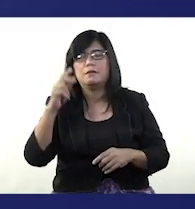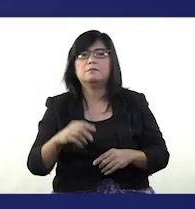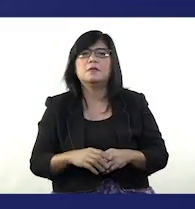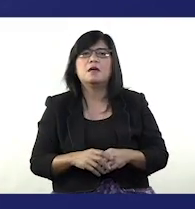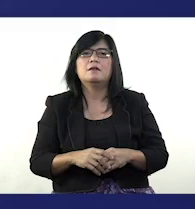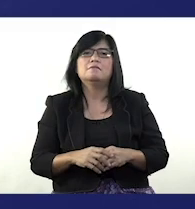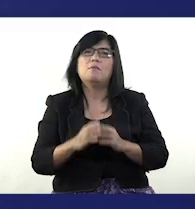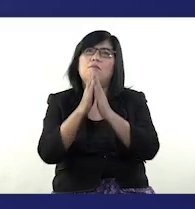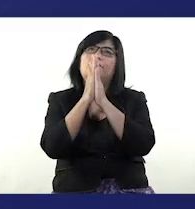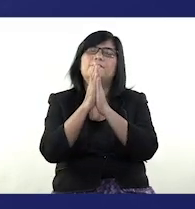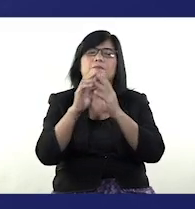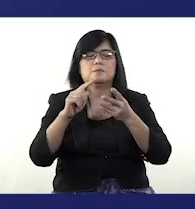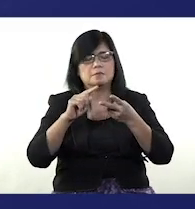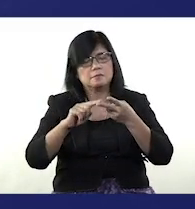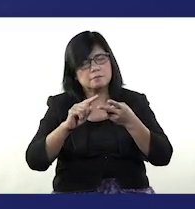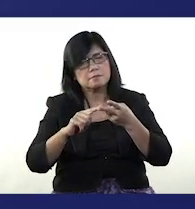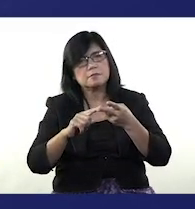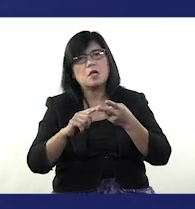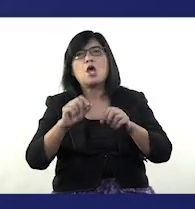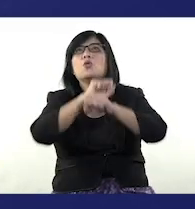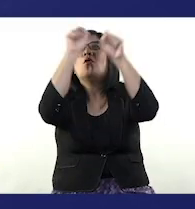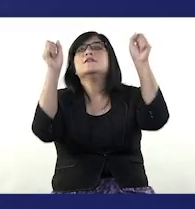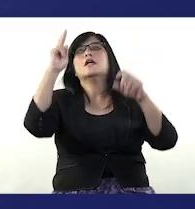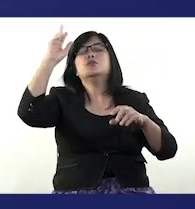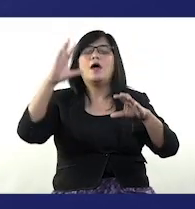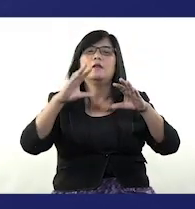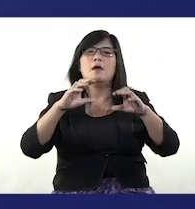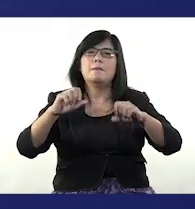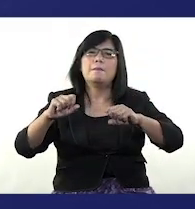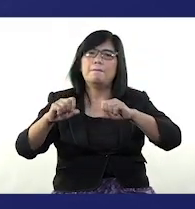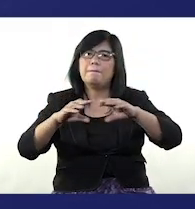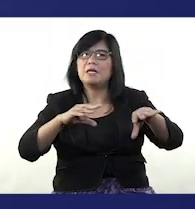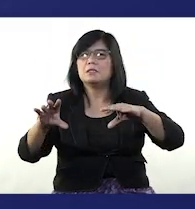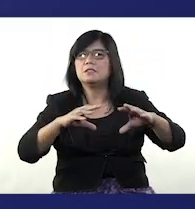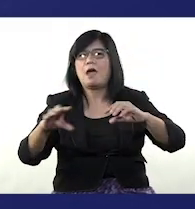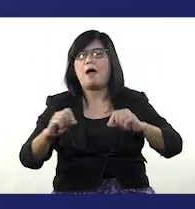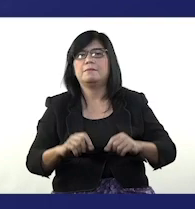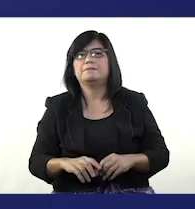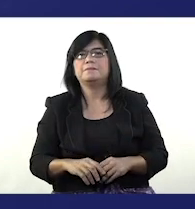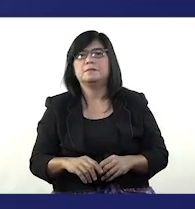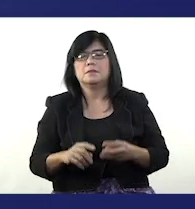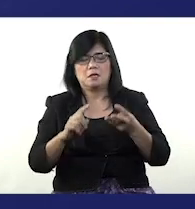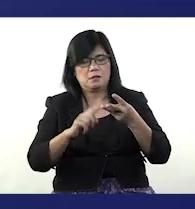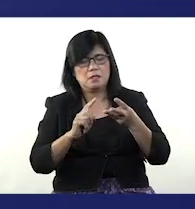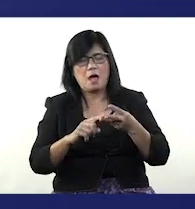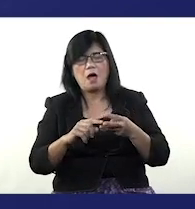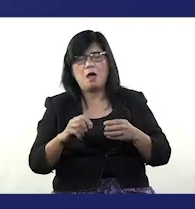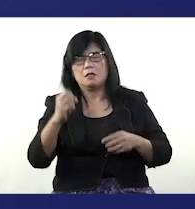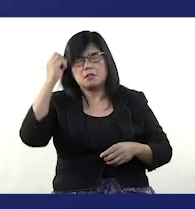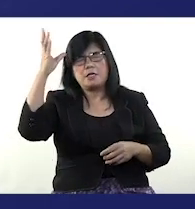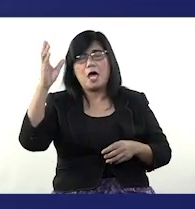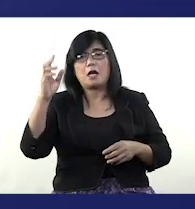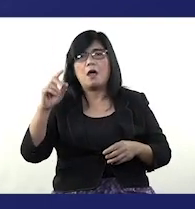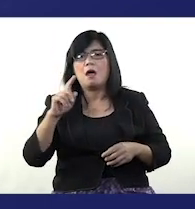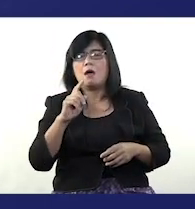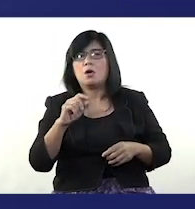j&t pada saat yang bersamaan kita juga mohon kuasa Tuhan bekerja Hai bagaimana saat yang bersamaan kita juga sadar ada kuasa